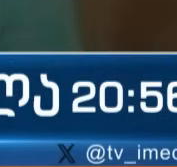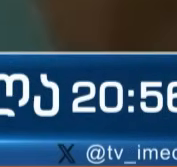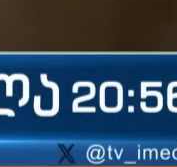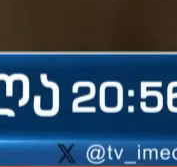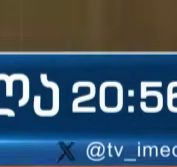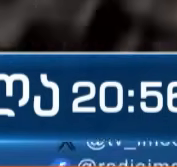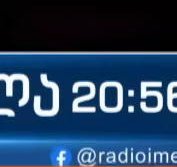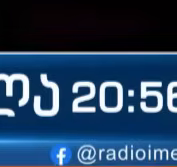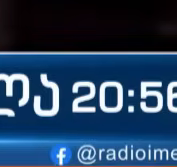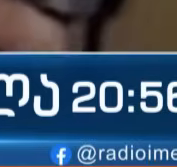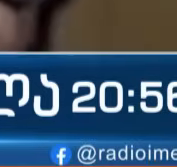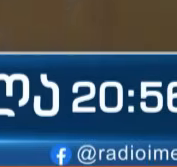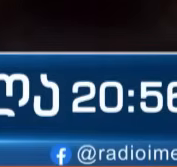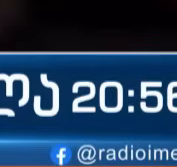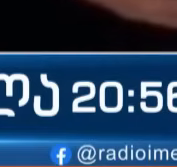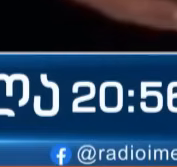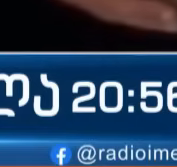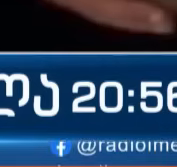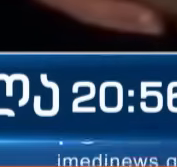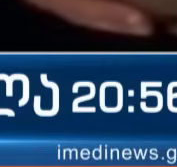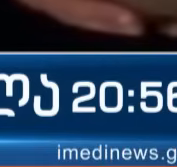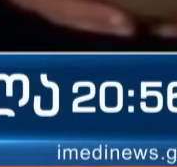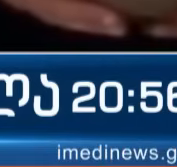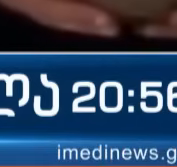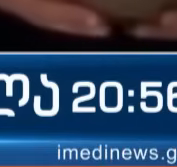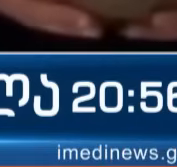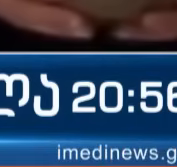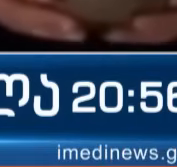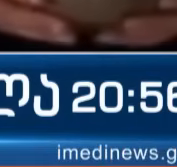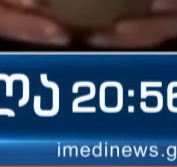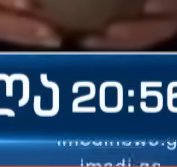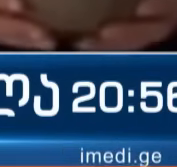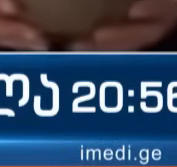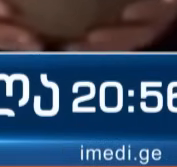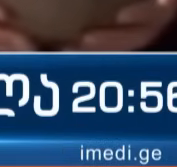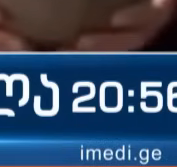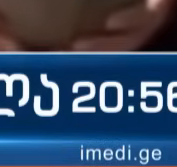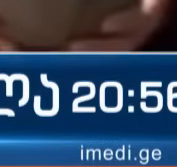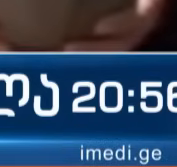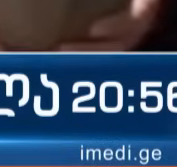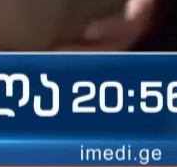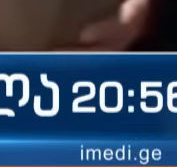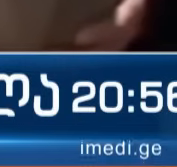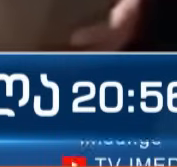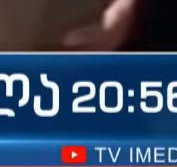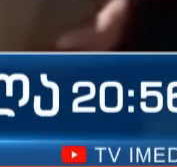ასახულია საინტერესო სვანური ტრადიციები, რამდენად დიდია სარწმუნოების მნიშვნელობა სვანებისთვის და როგორია